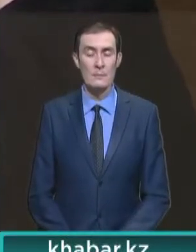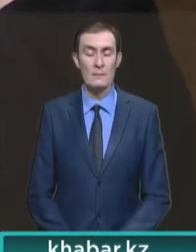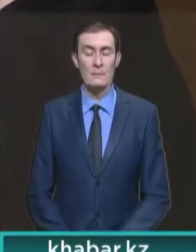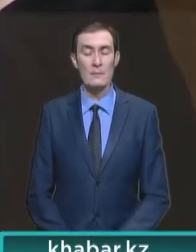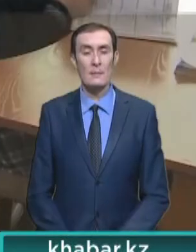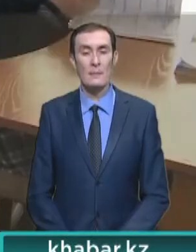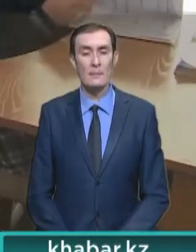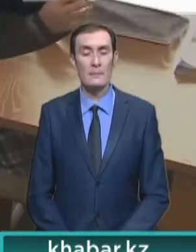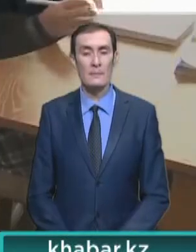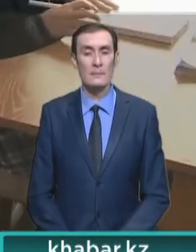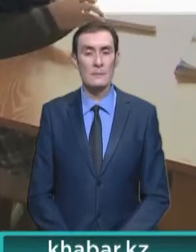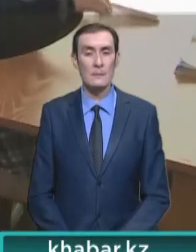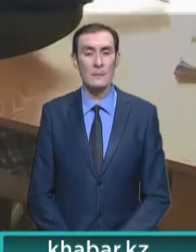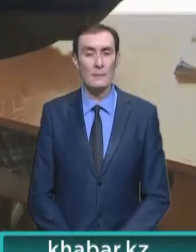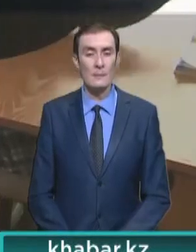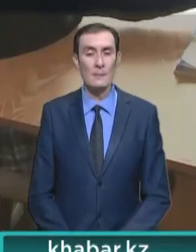восточно-казахстанская область итоги дня